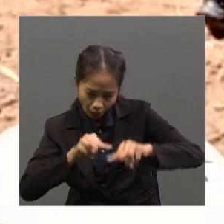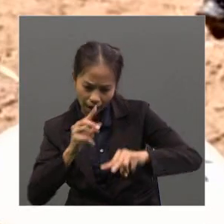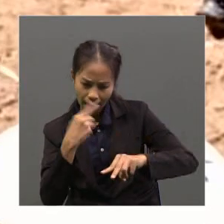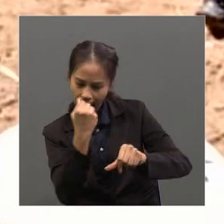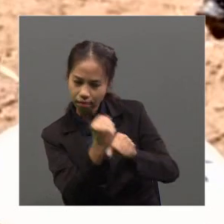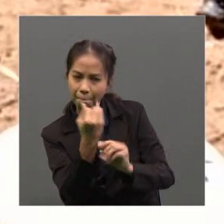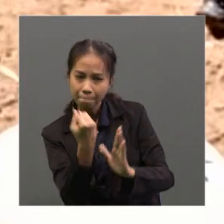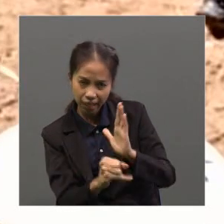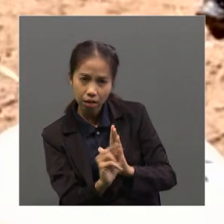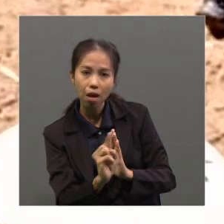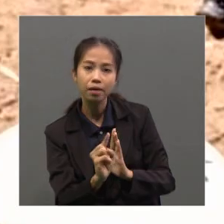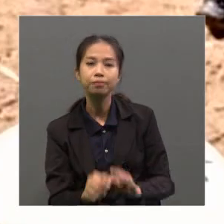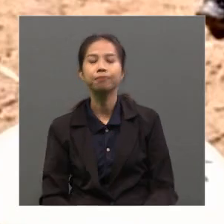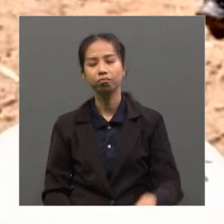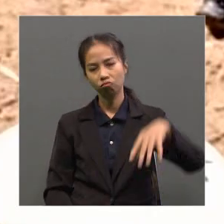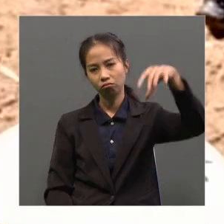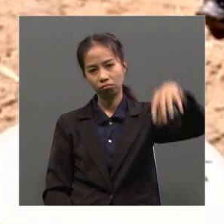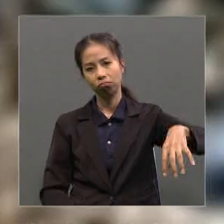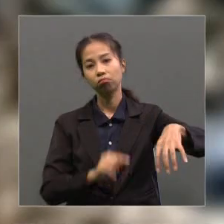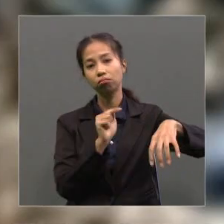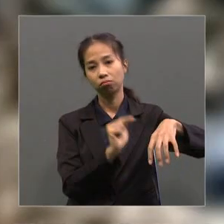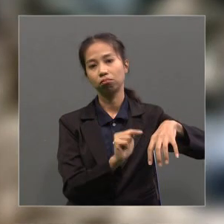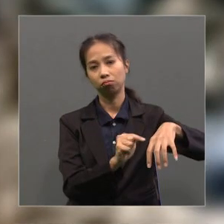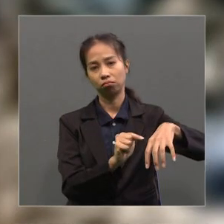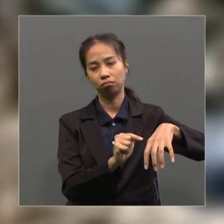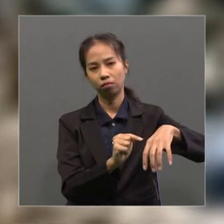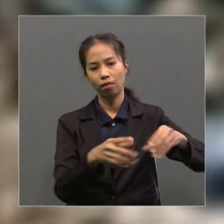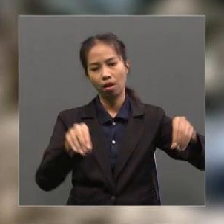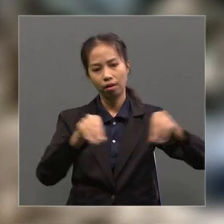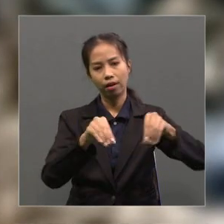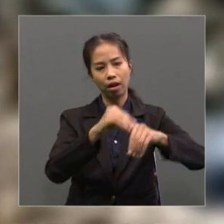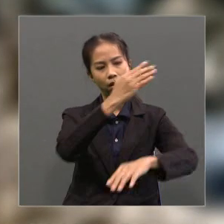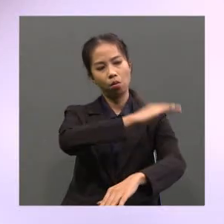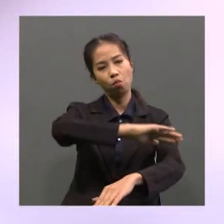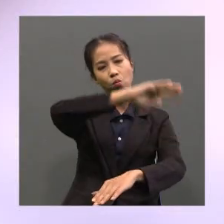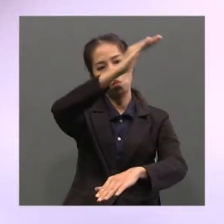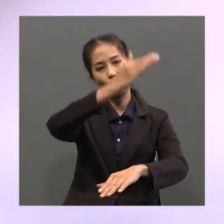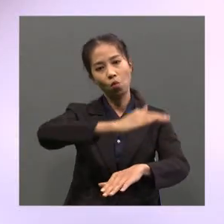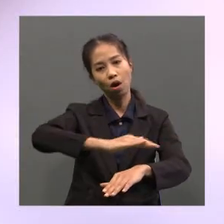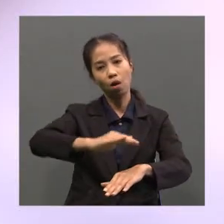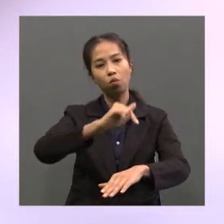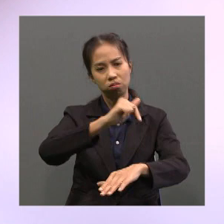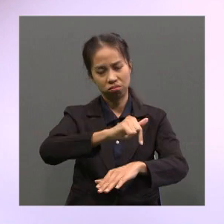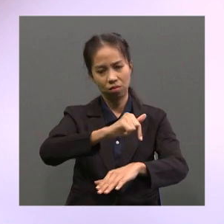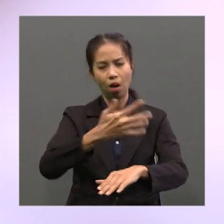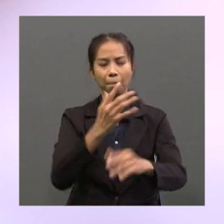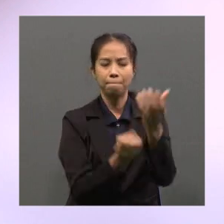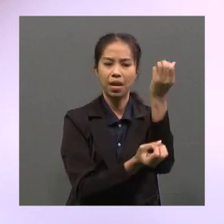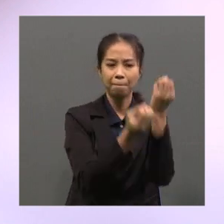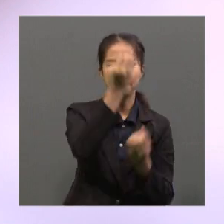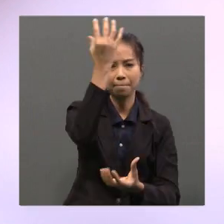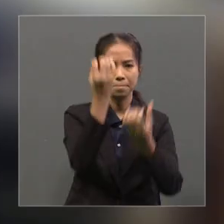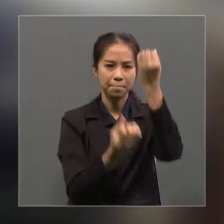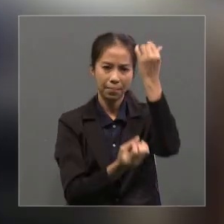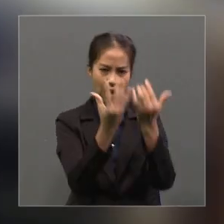โดยเร็วสำหรับพื้นที่เกิดเหตุครับเป็นพื้นที่ตั้งอยู่ในแนวเทือกเขาถนนธงชัยอยู่กลางหุบเขาและเป็นป่าลึก